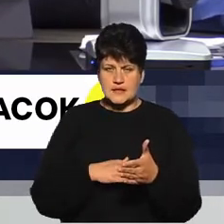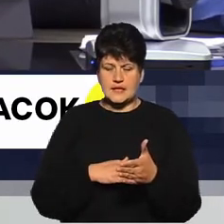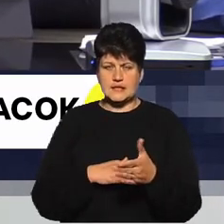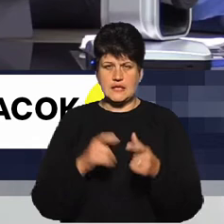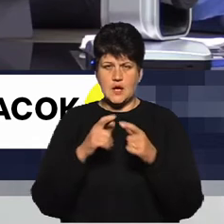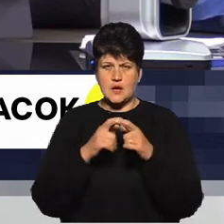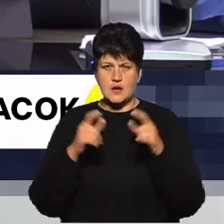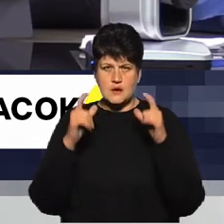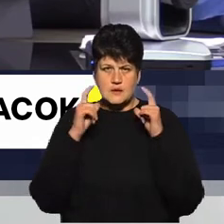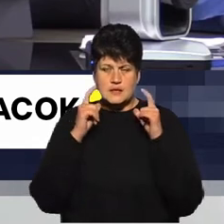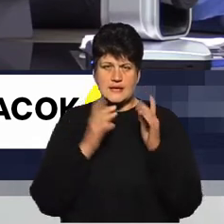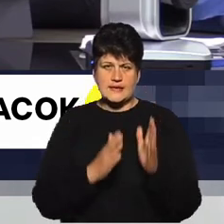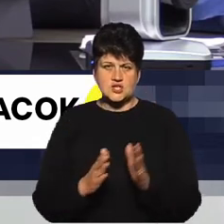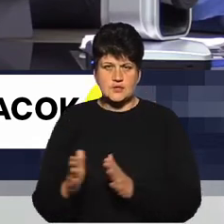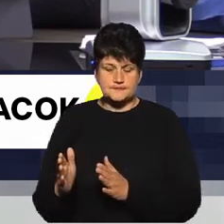режиму